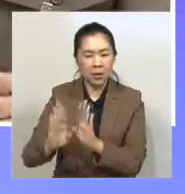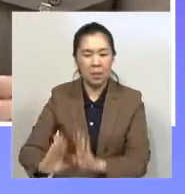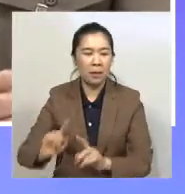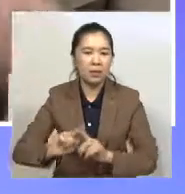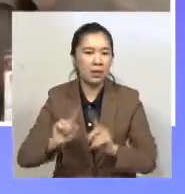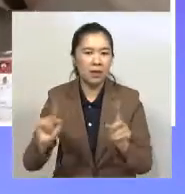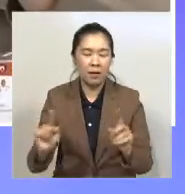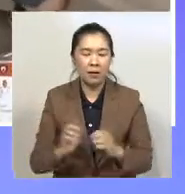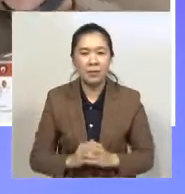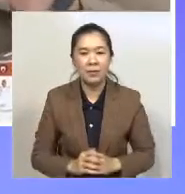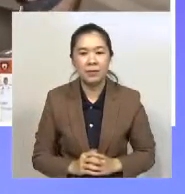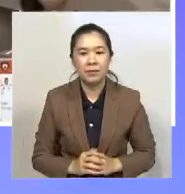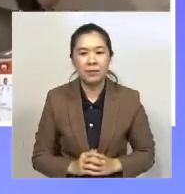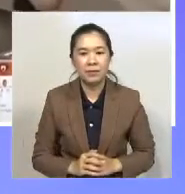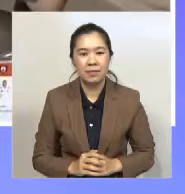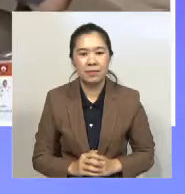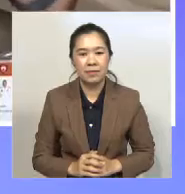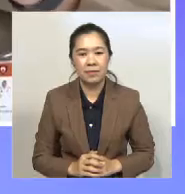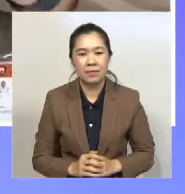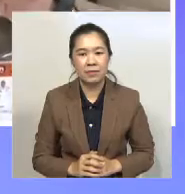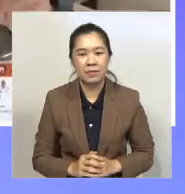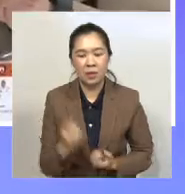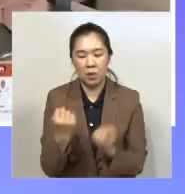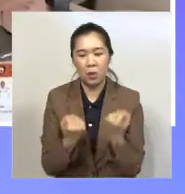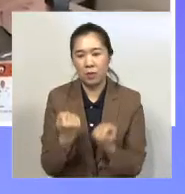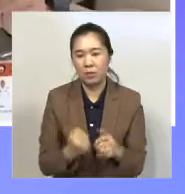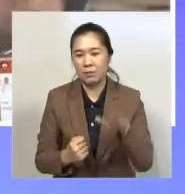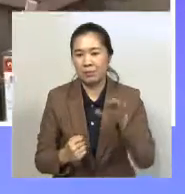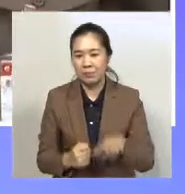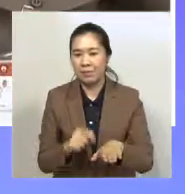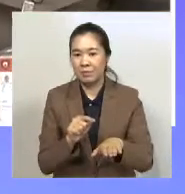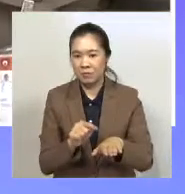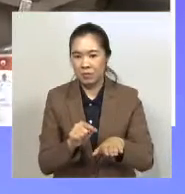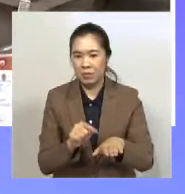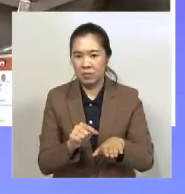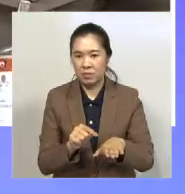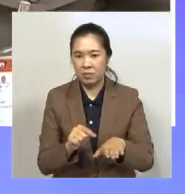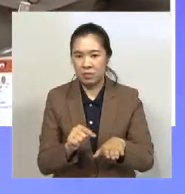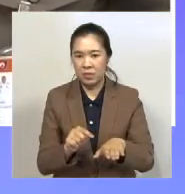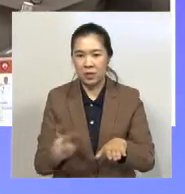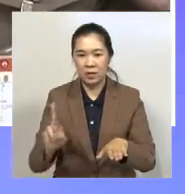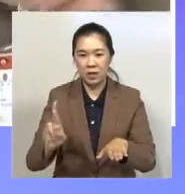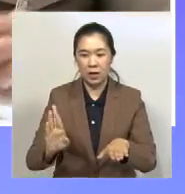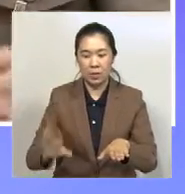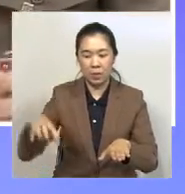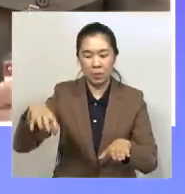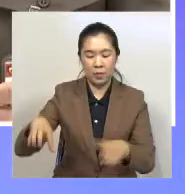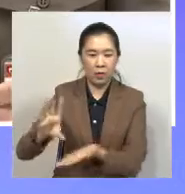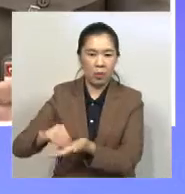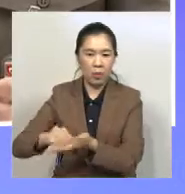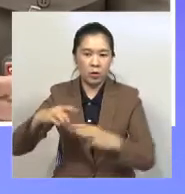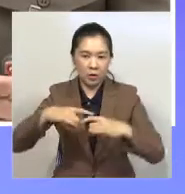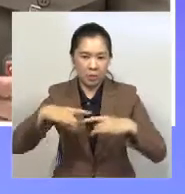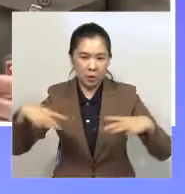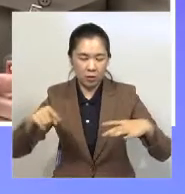งเพราะฉะนั้นรถคันที่ปรากฏนะไม่ตรงกับฐานข้อมูล